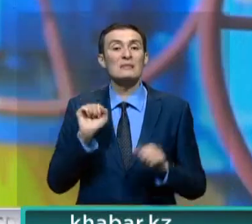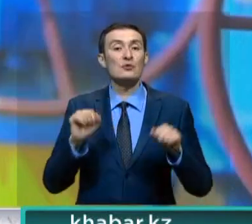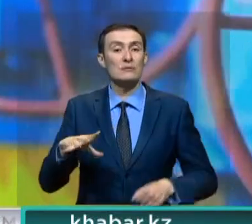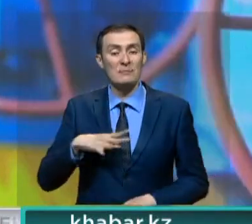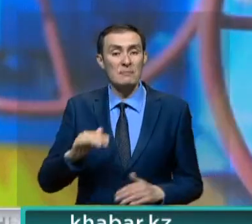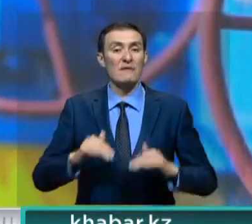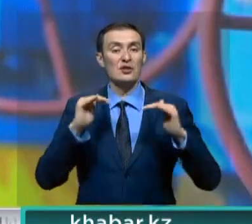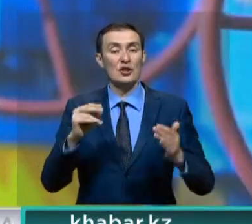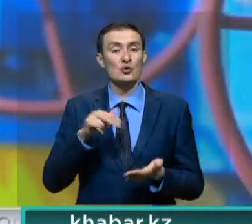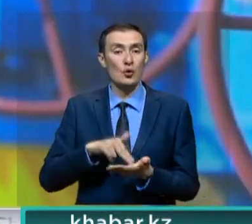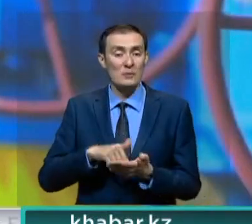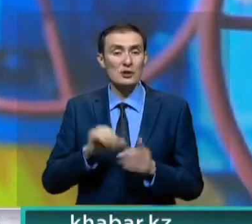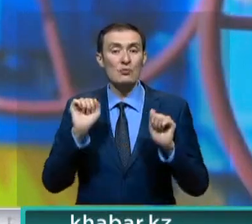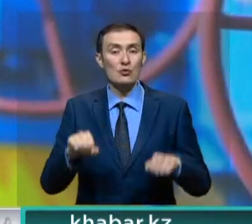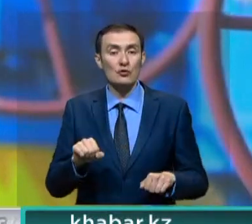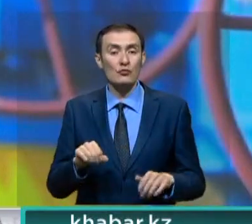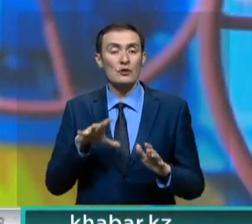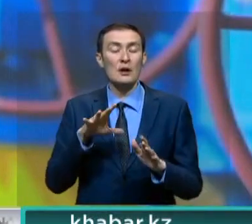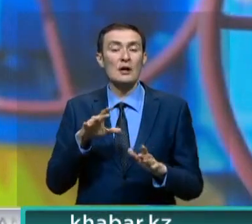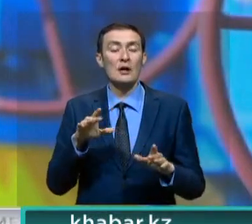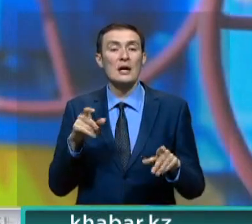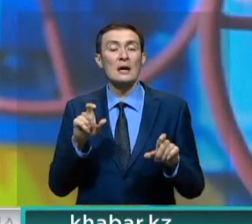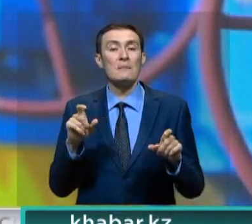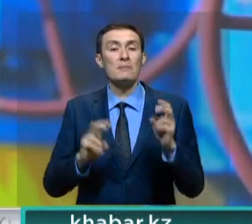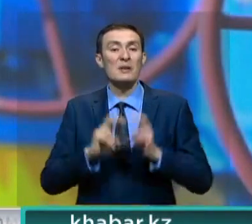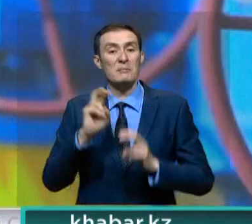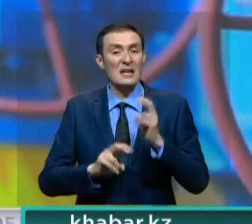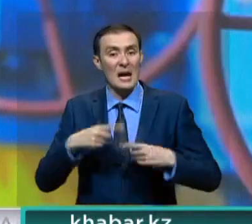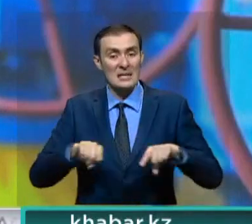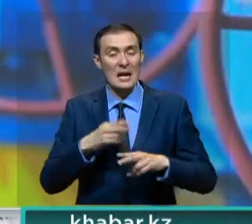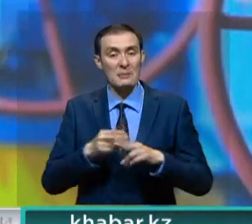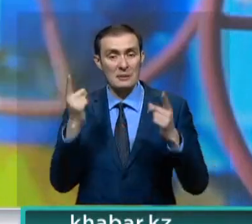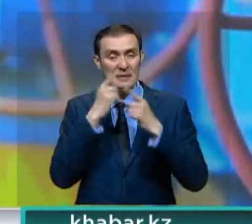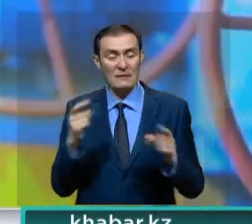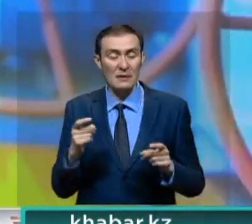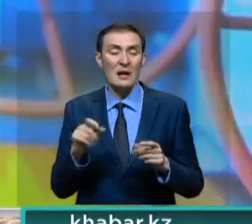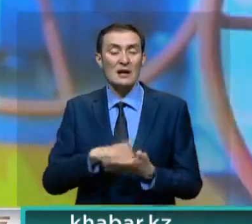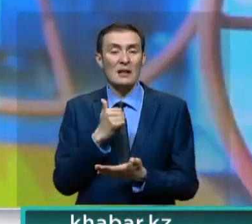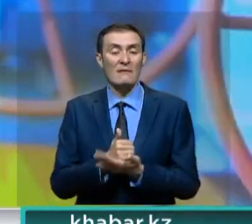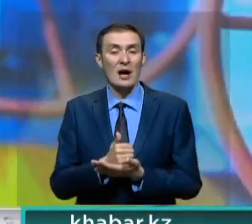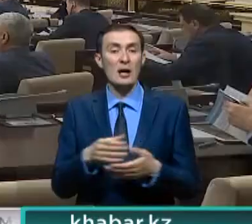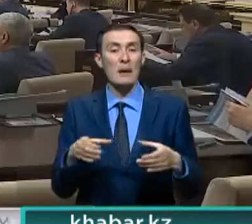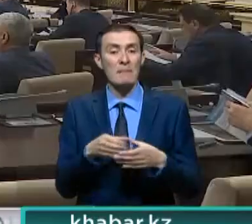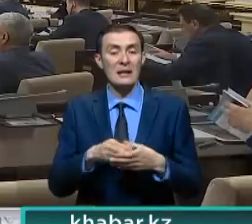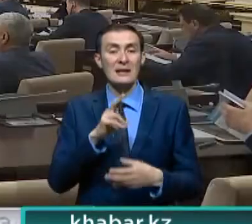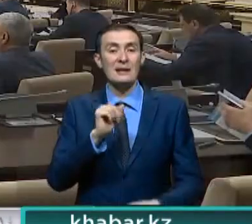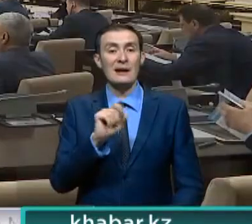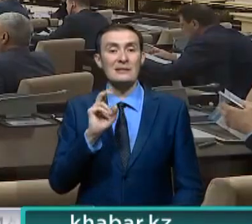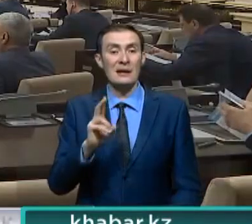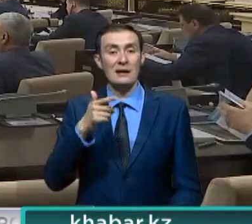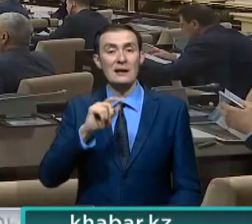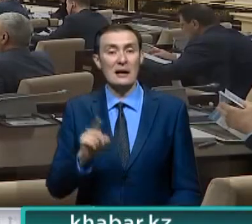мере, повышение цен на топливо может коснуться коммерческих предприятий. Об этом сегодня заявил глава нацкомпании «Казахгаз» в